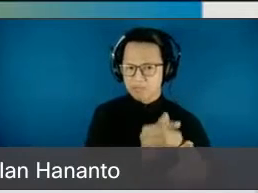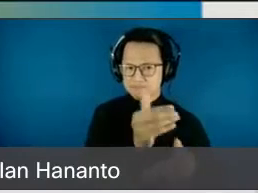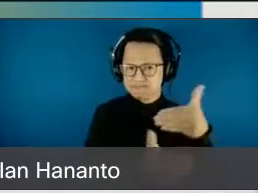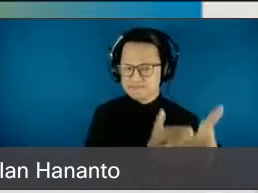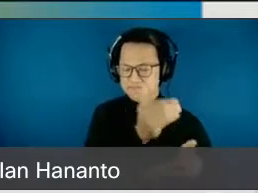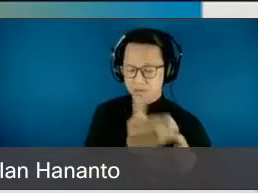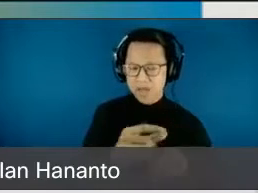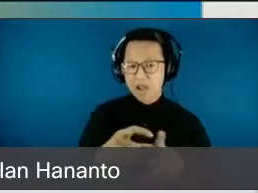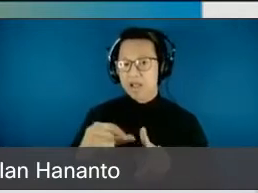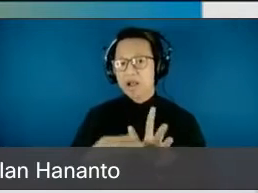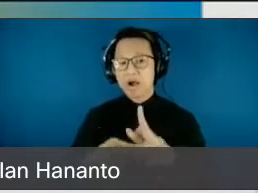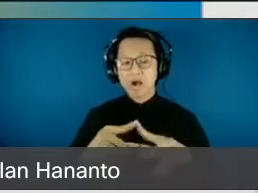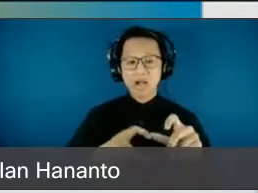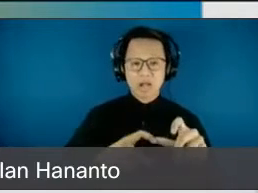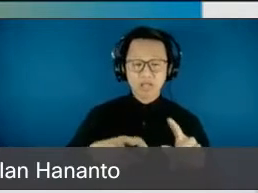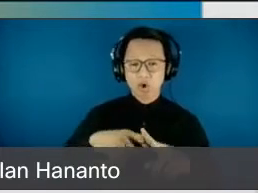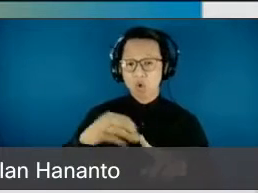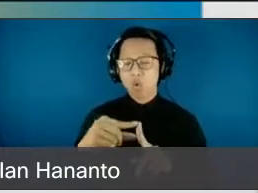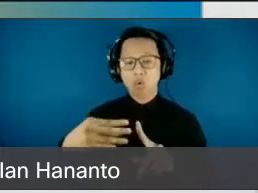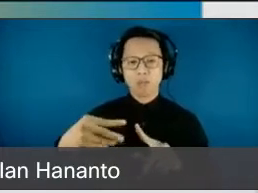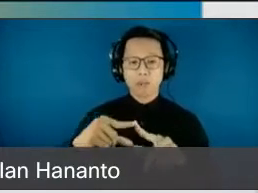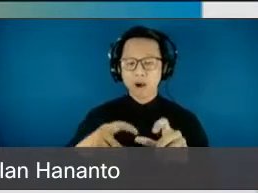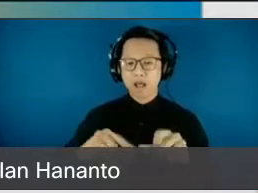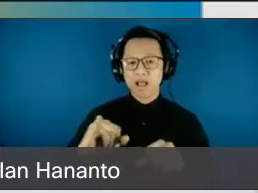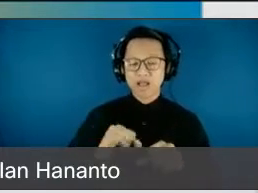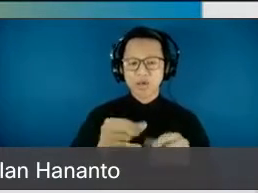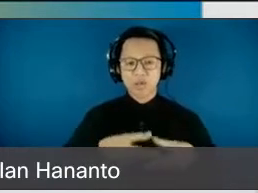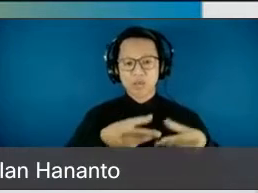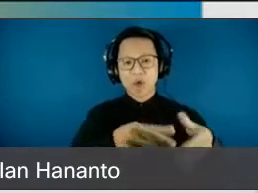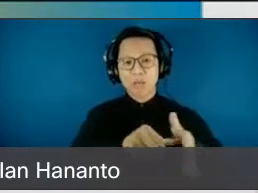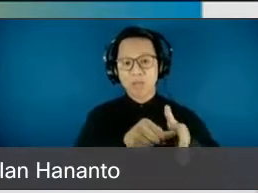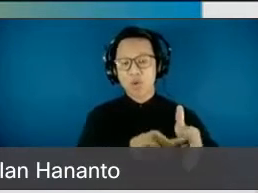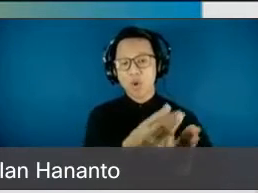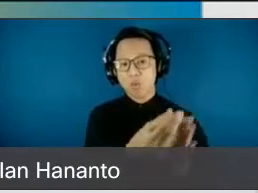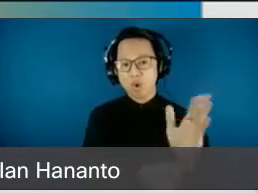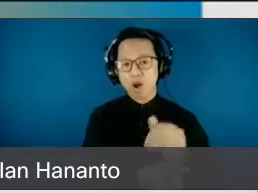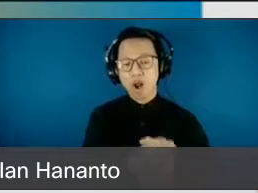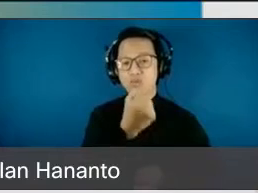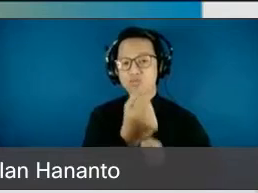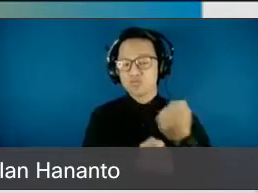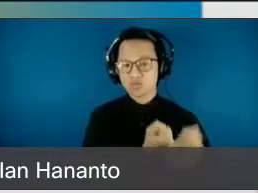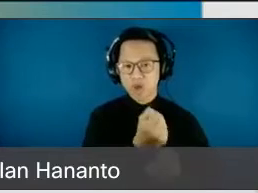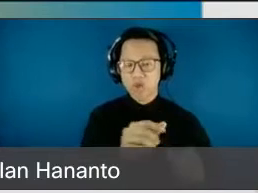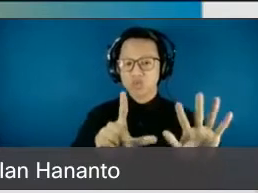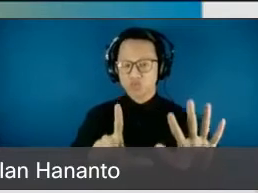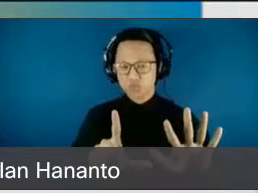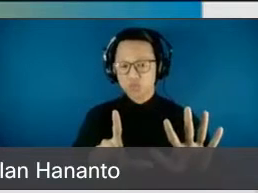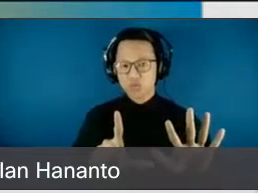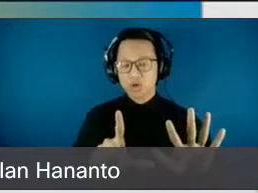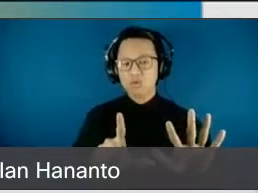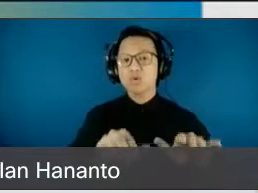Koperasi dan UM untuk mendapatkan bantuan modal usaha sebesar Rp7.500.000 per